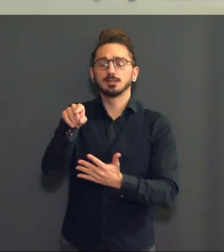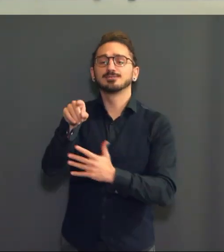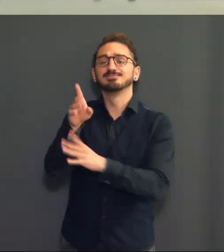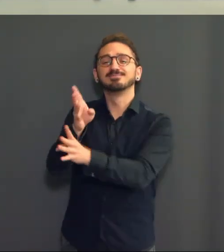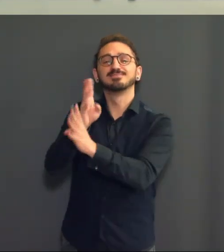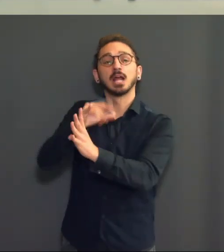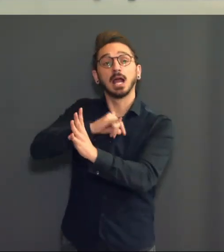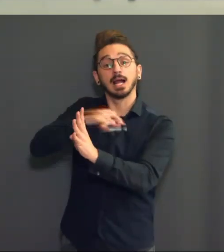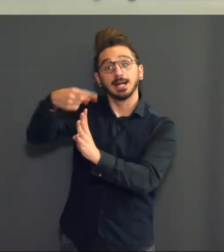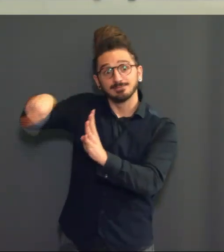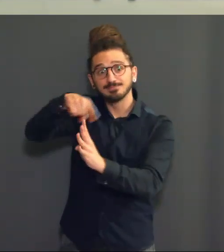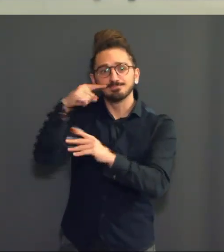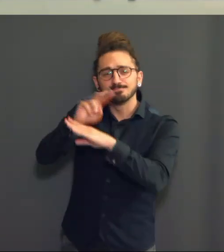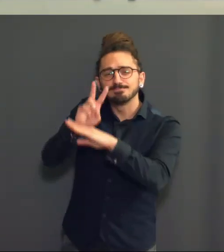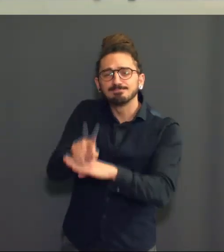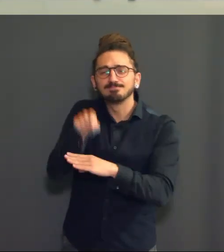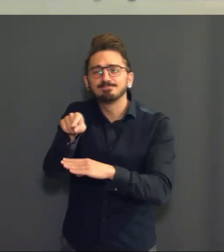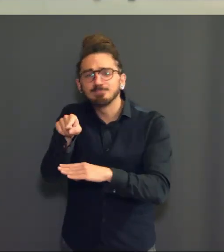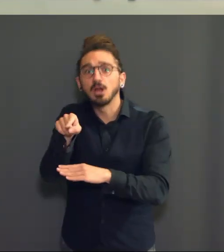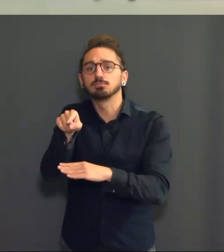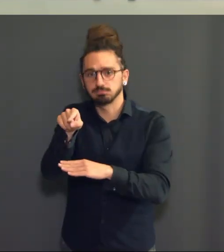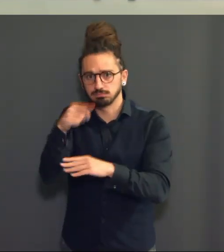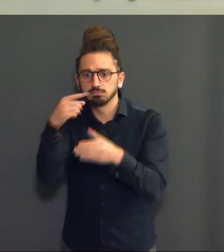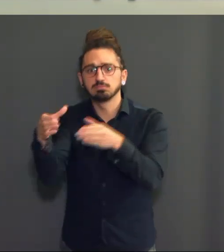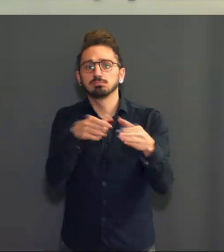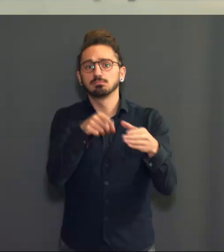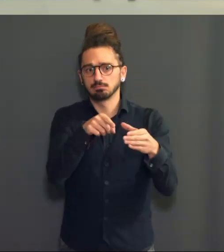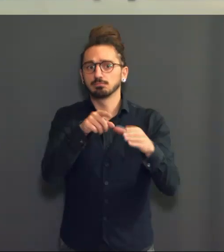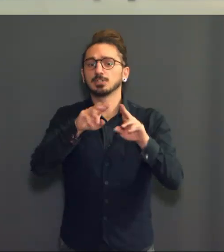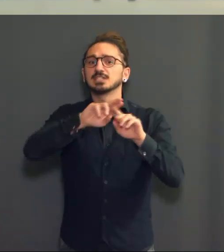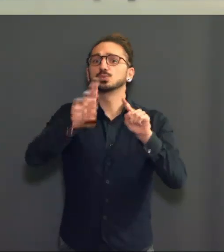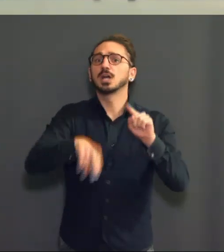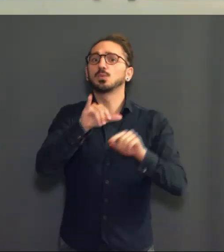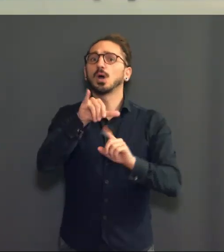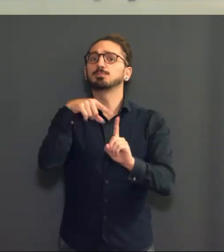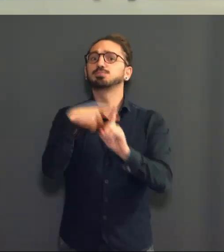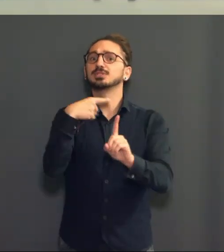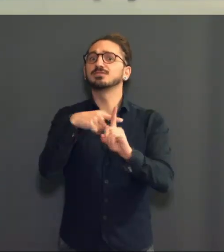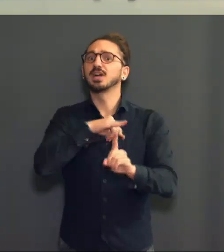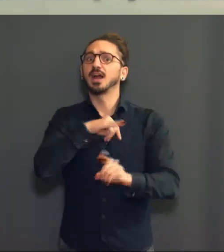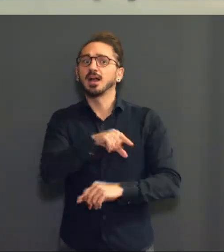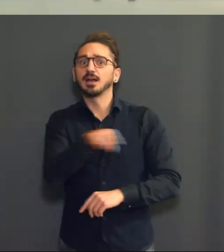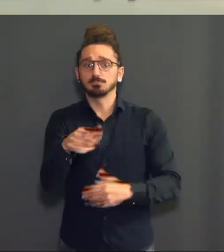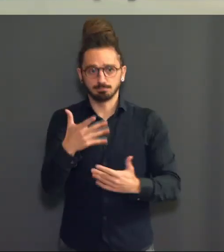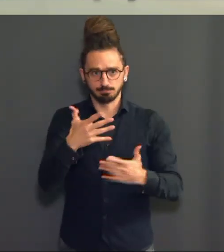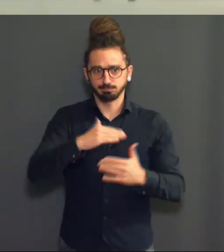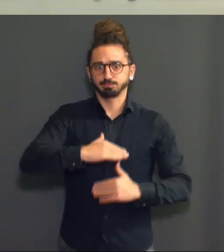est particulièrement élevé et qui a fortement augmenté en peu de semaines, j'ai presque envie de dire en peu de jours, puisque nous atteignons